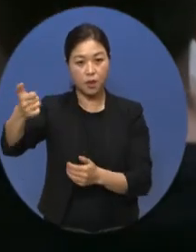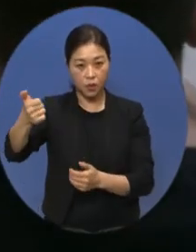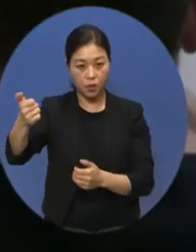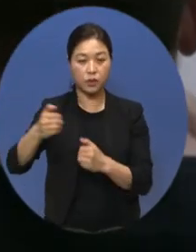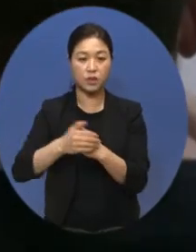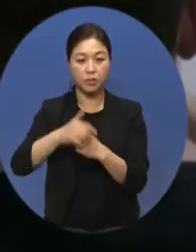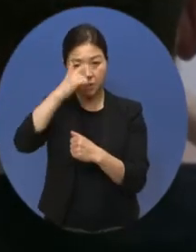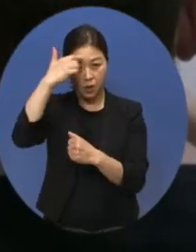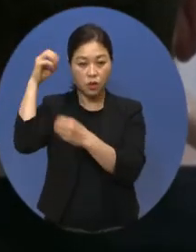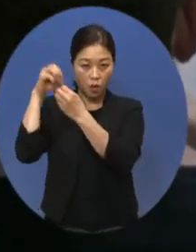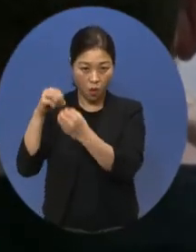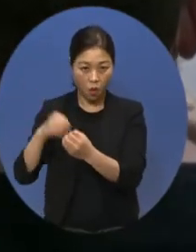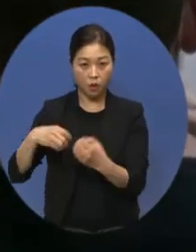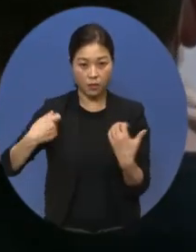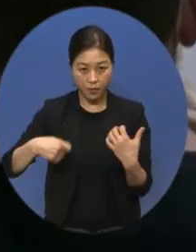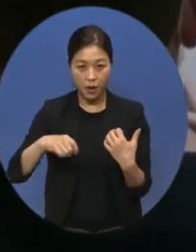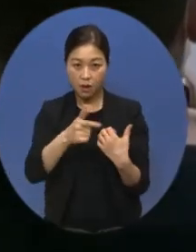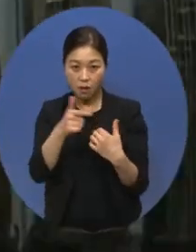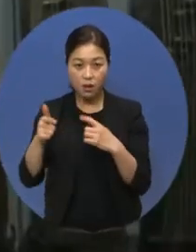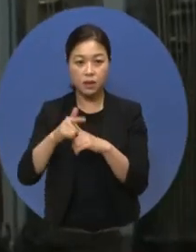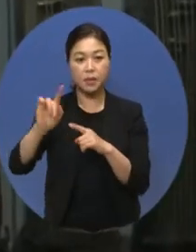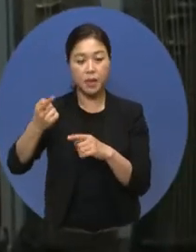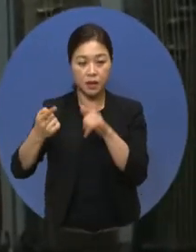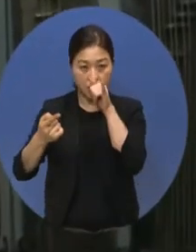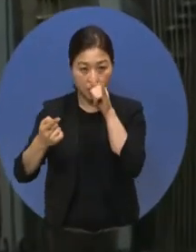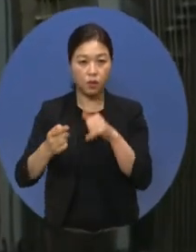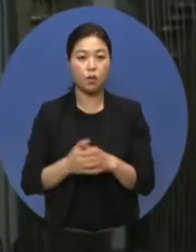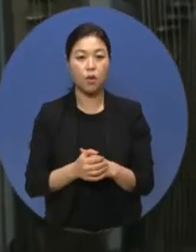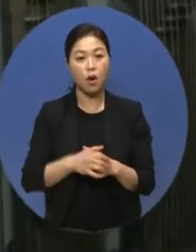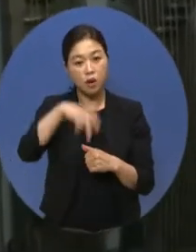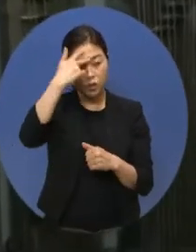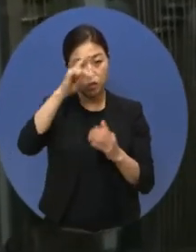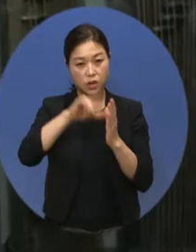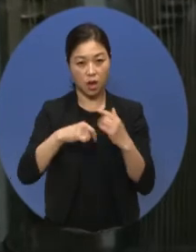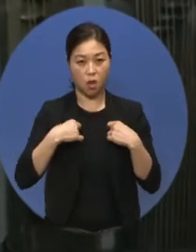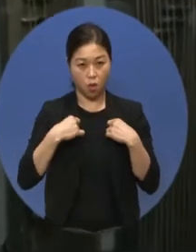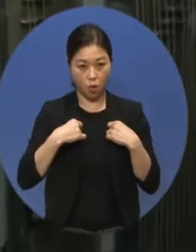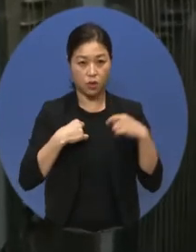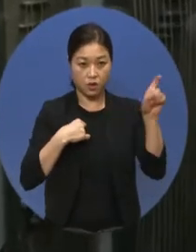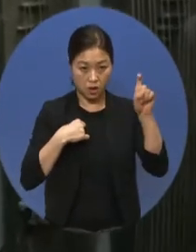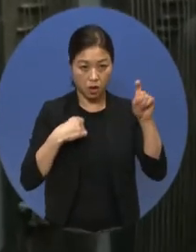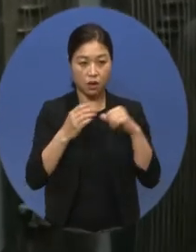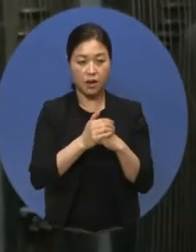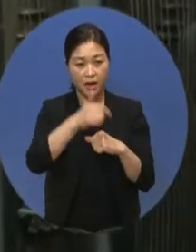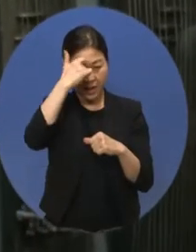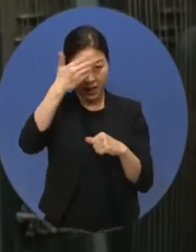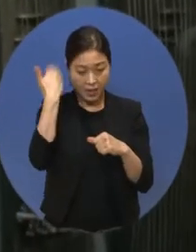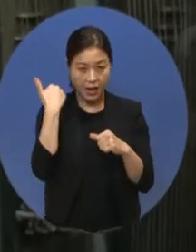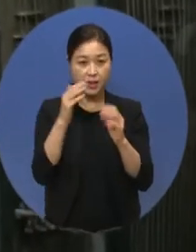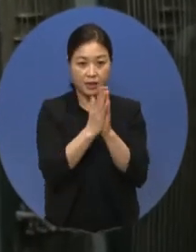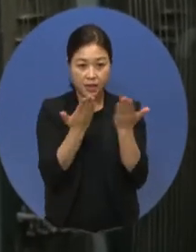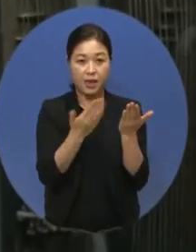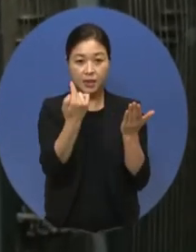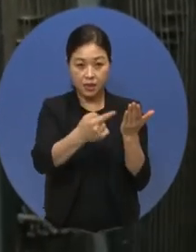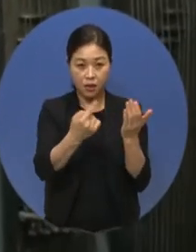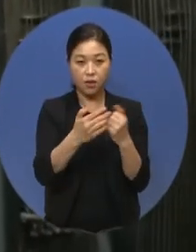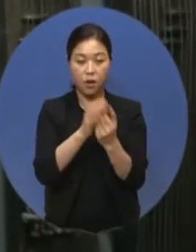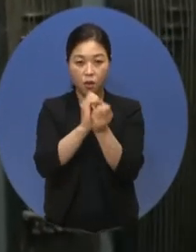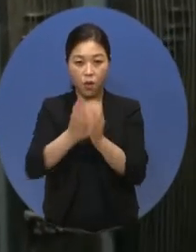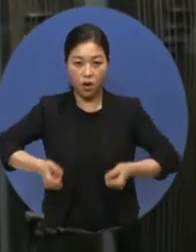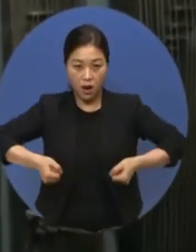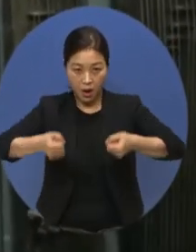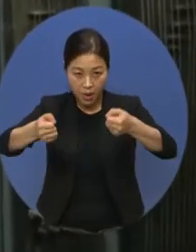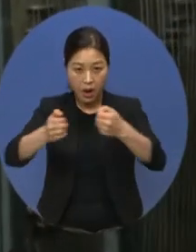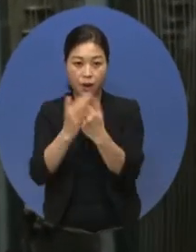고전악기 약 100점 등이 전시되고 있으며 조선시대 복식 10점과 고서 1000점, 꽃가마와 병풍 등